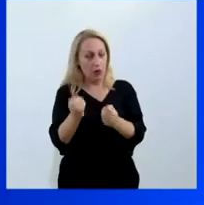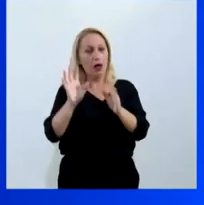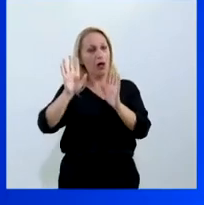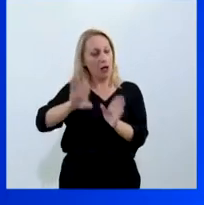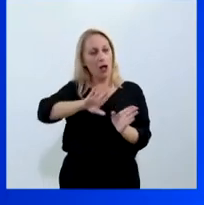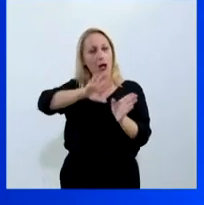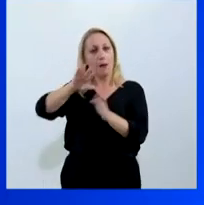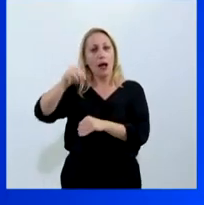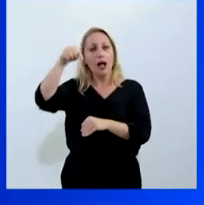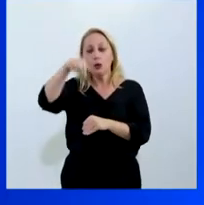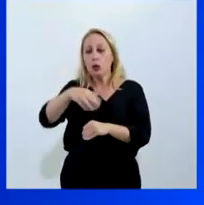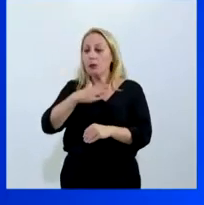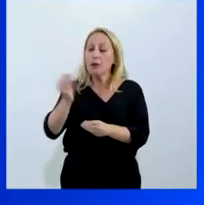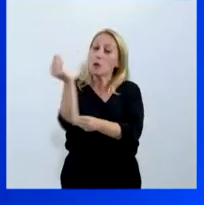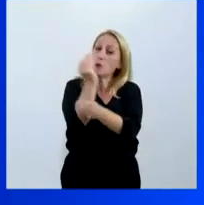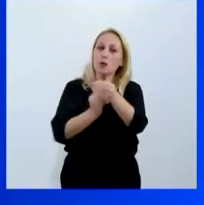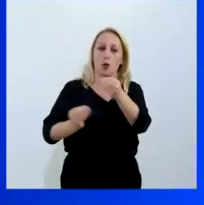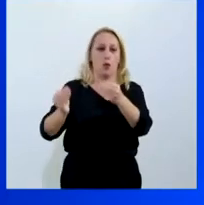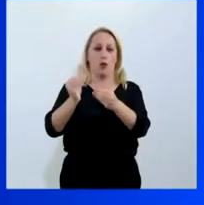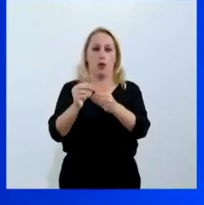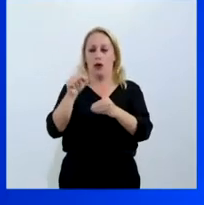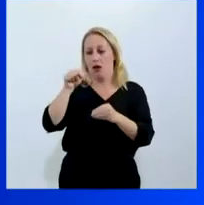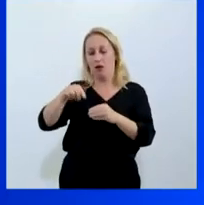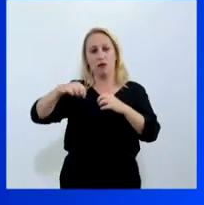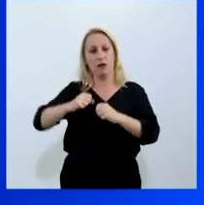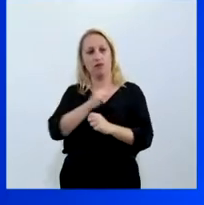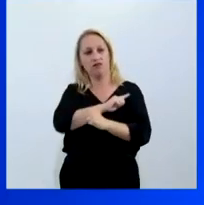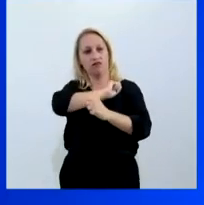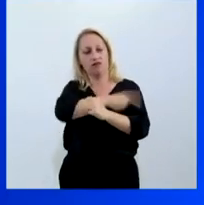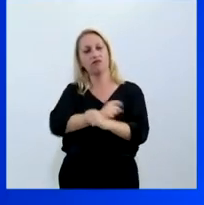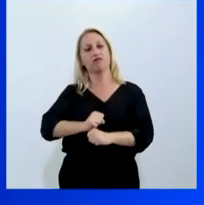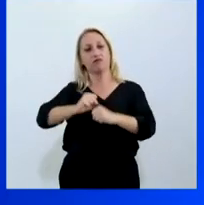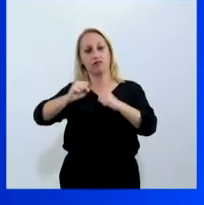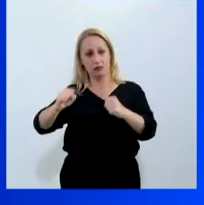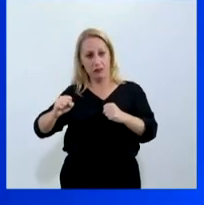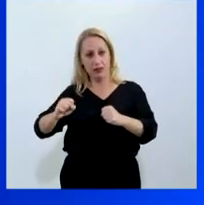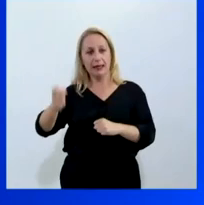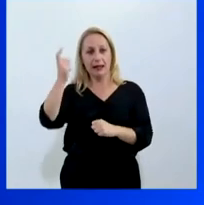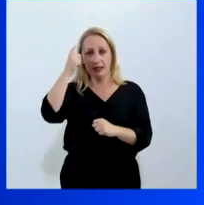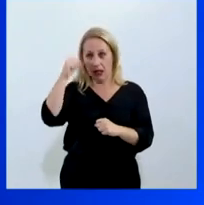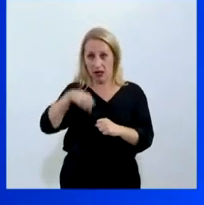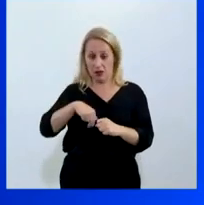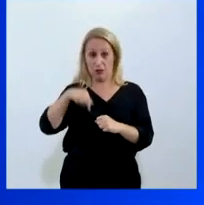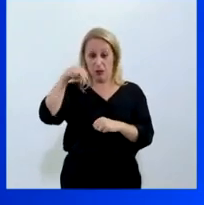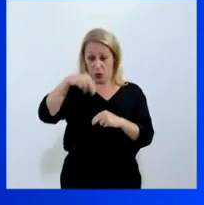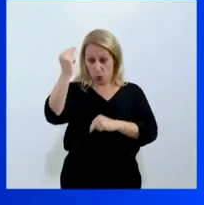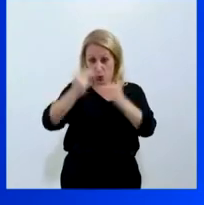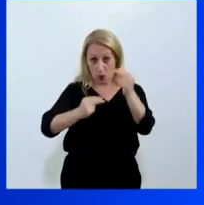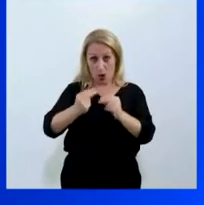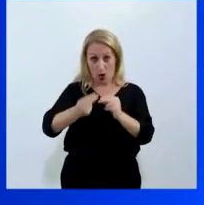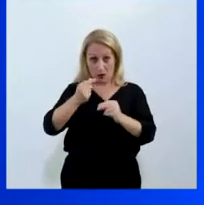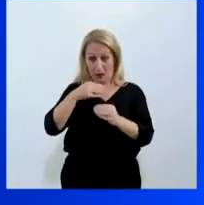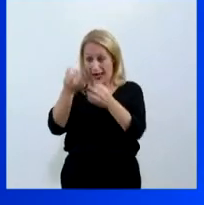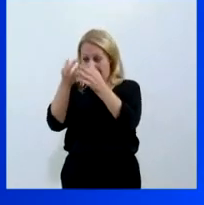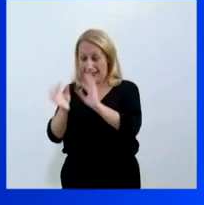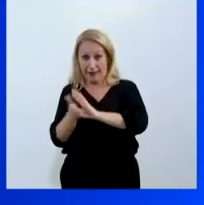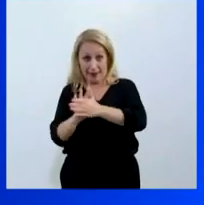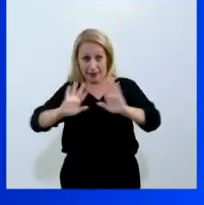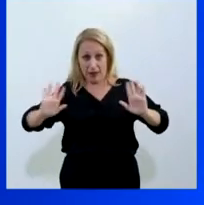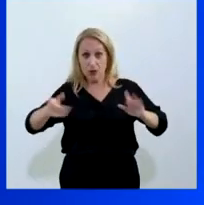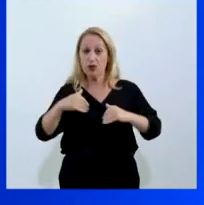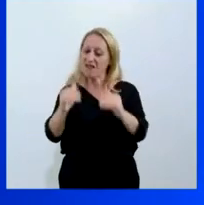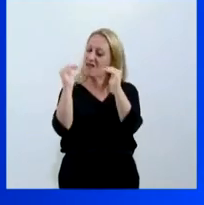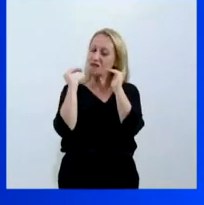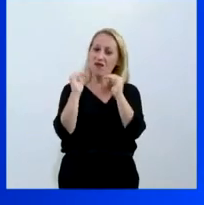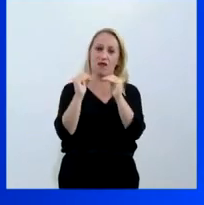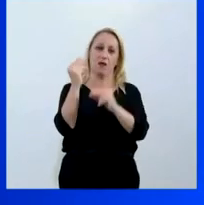την πολιτική προστασία και να αντιληφθούμε ότι αυτό το πρόβλημα έχει έρθει για να μείνει και απαιτεί μια συστράτευση όλης της